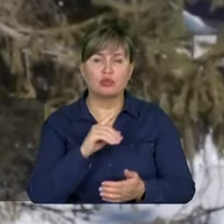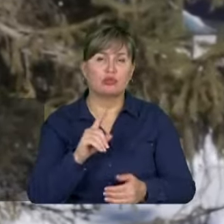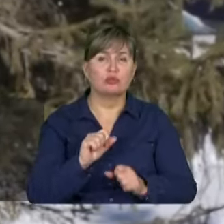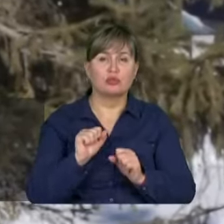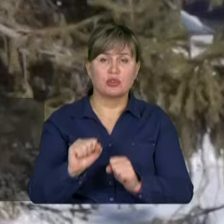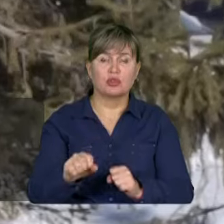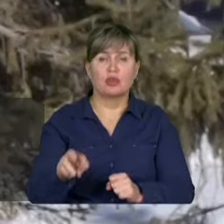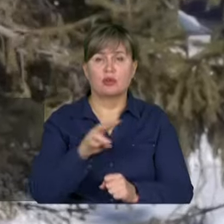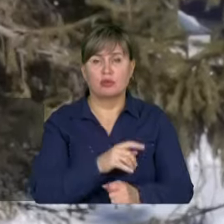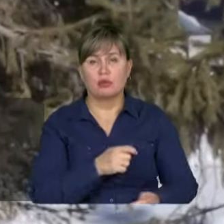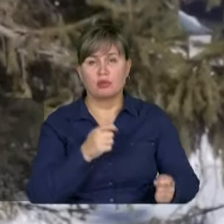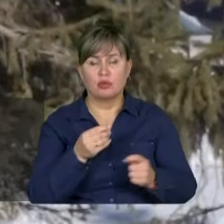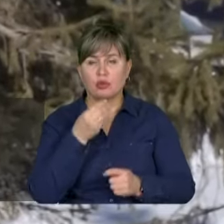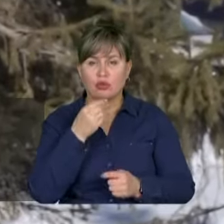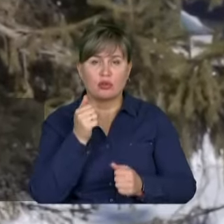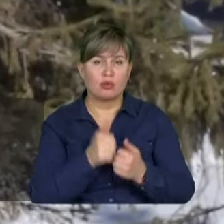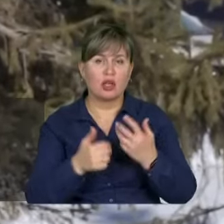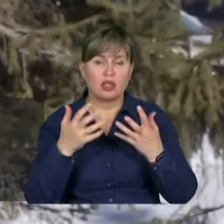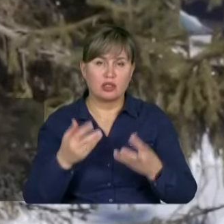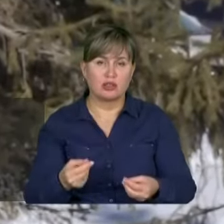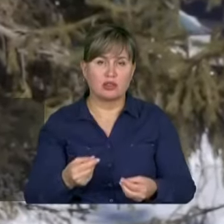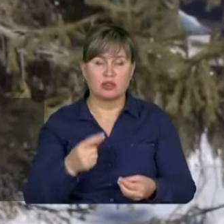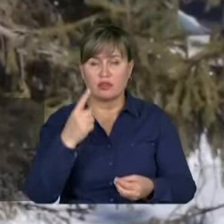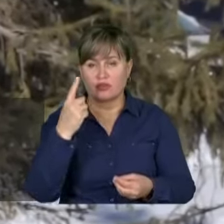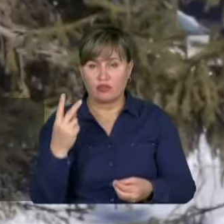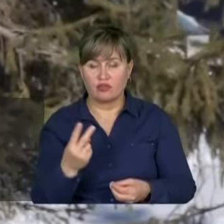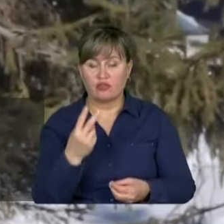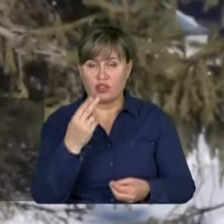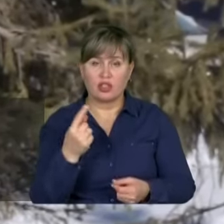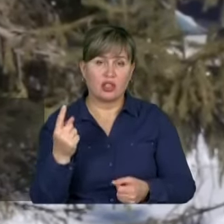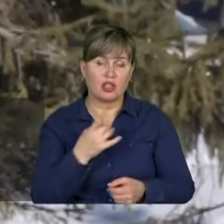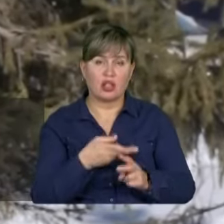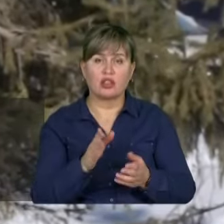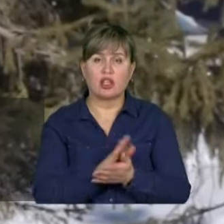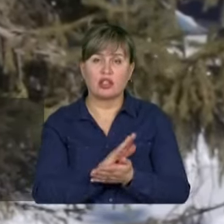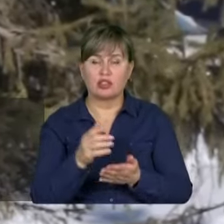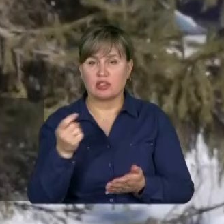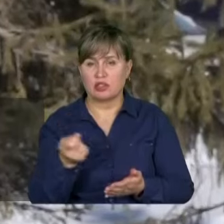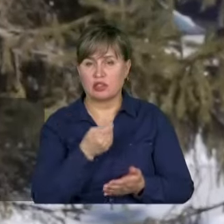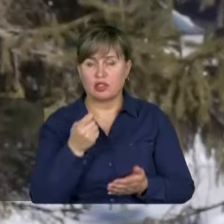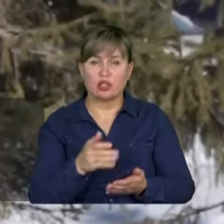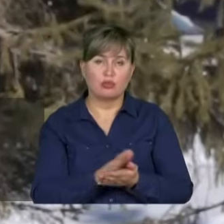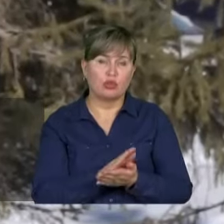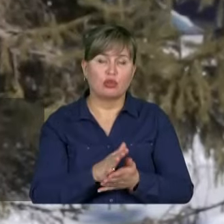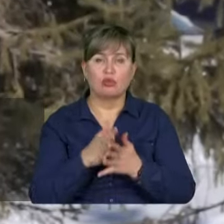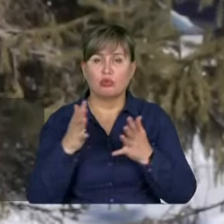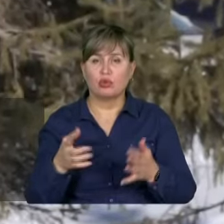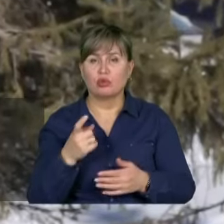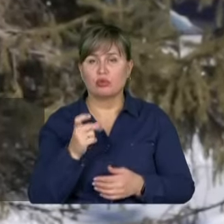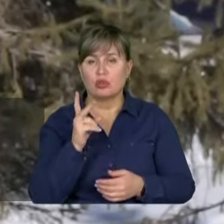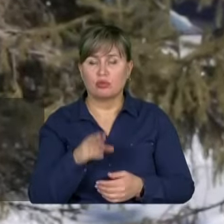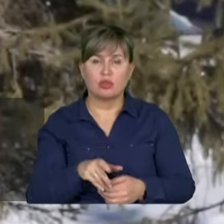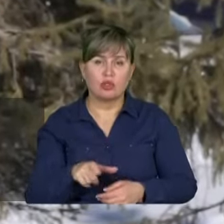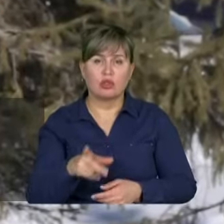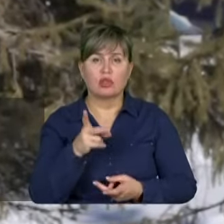предотвратить это, мы доставляем им корм каждый день или раз в два дня. Это очищенное сено и естественные корма. Прочищено более 100 километров дорог